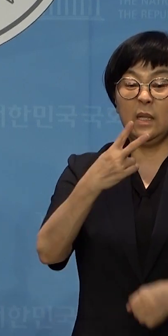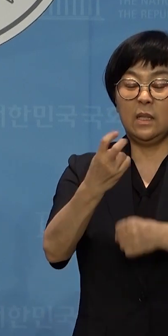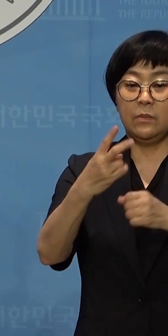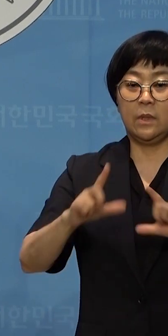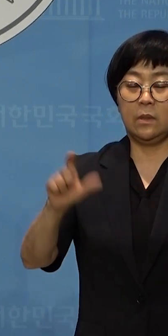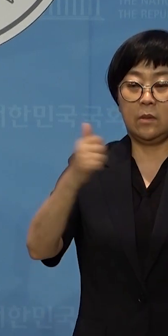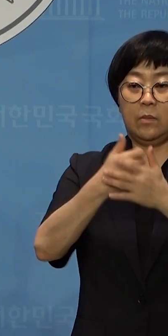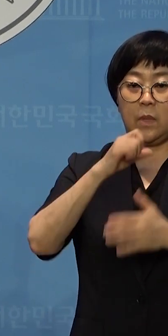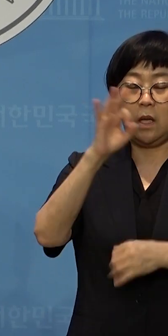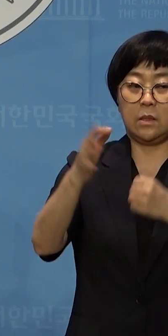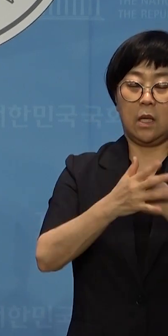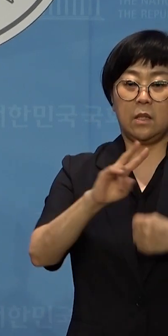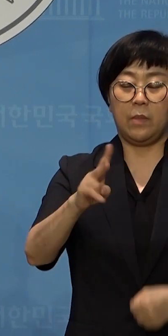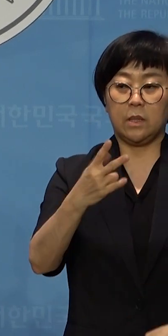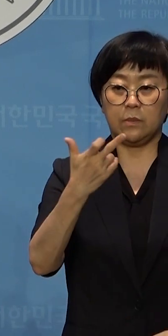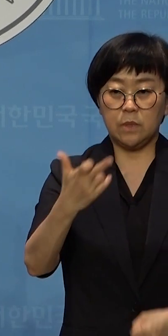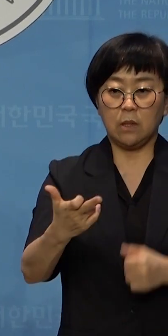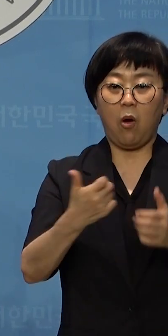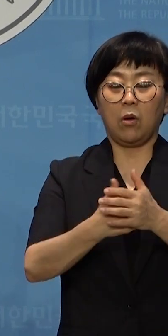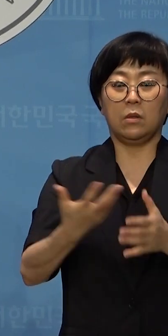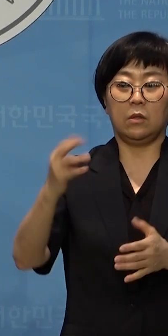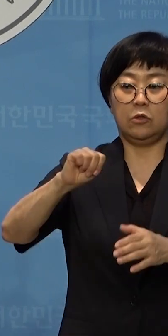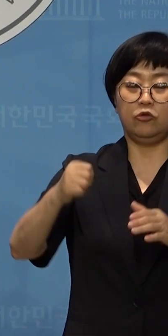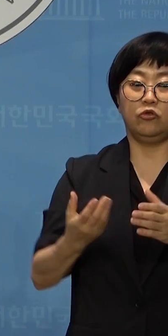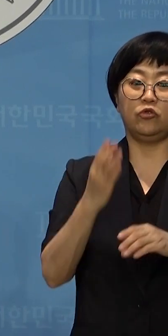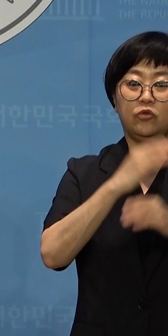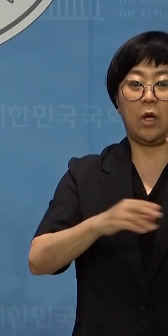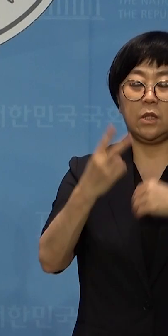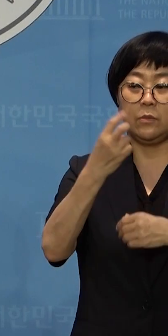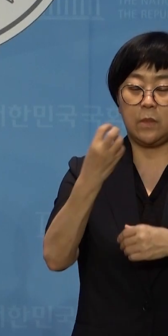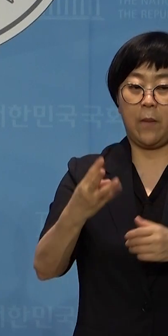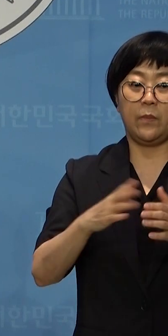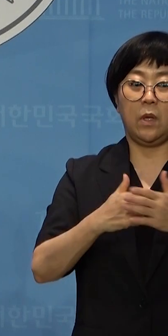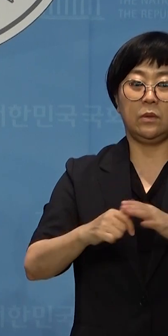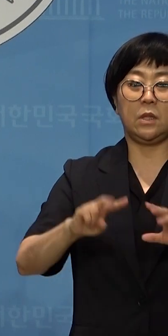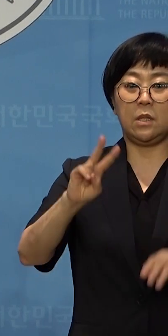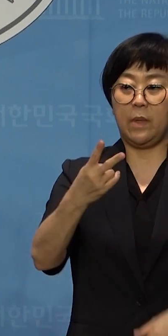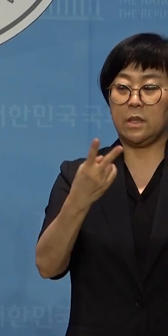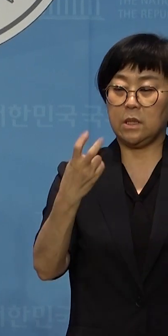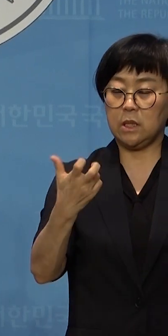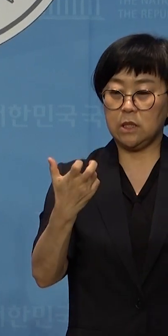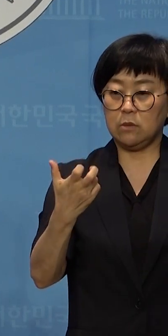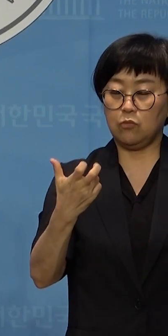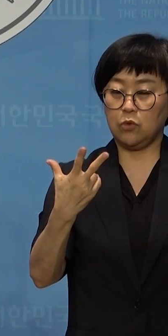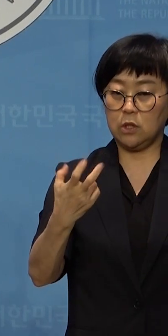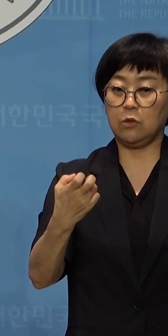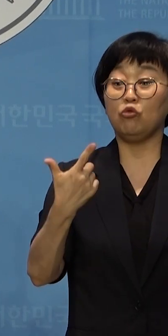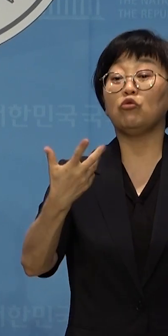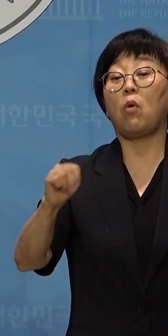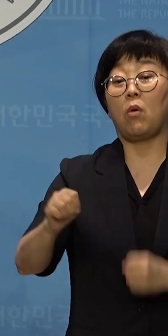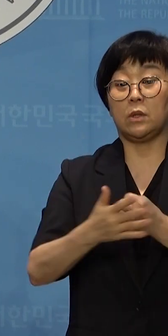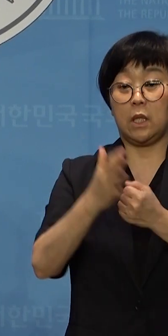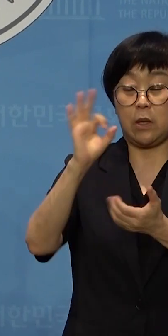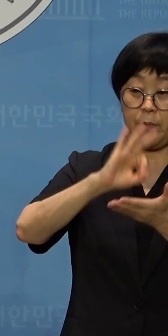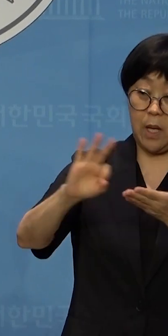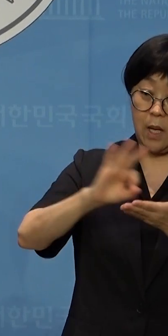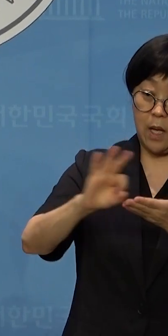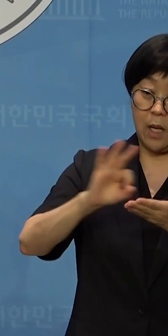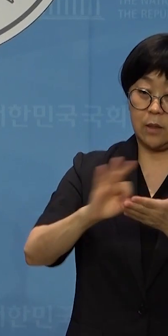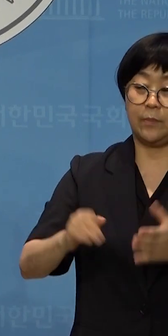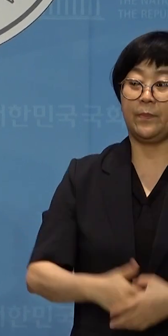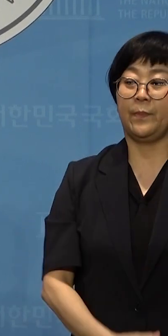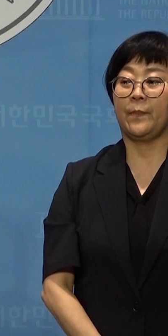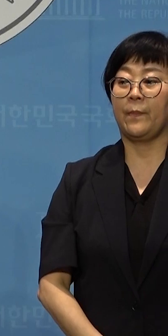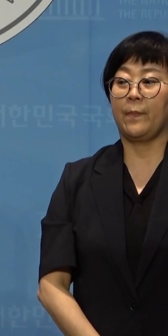예산 217억에 추가해 23년도에 약 276억 원의 예산이 소요될 것으로